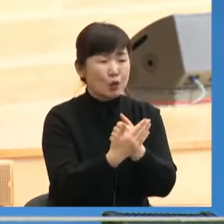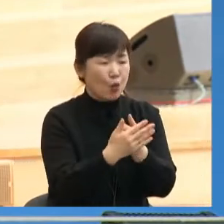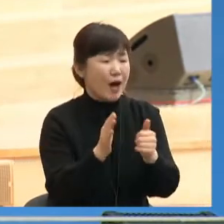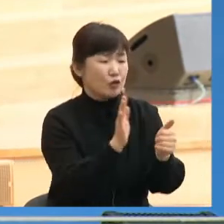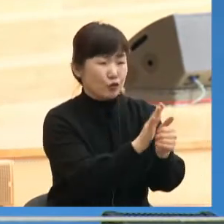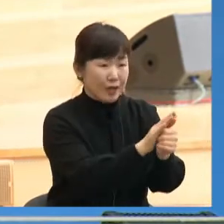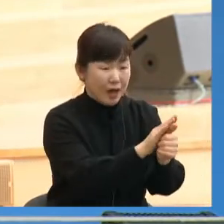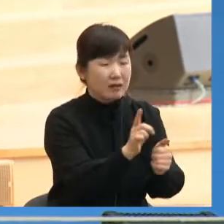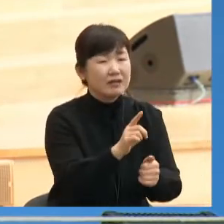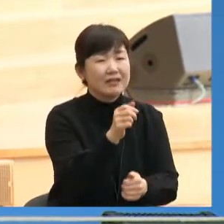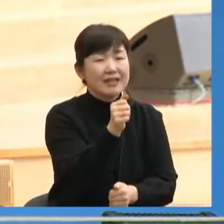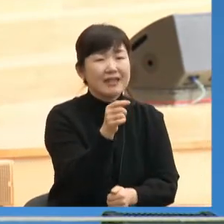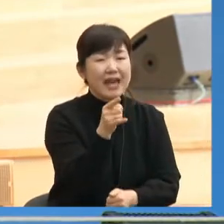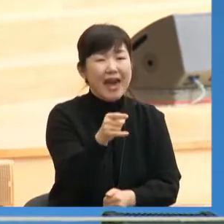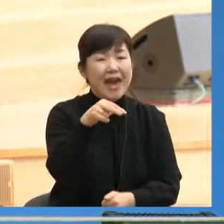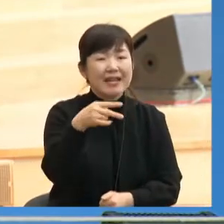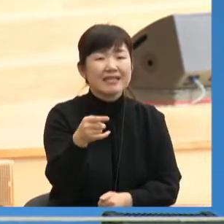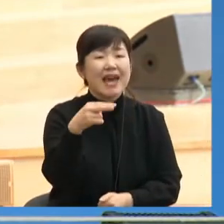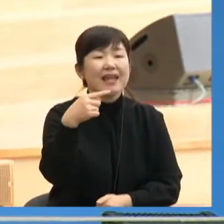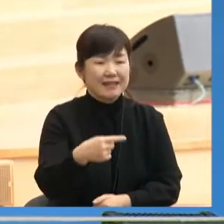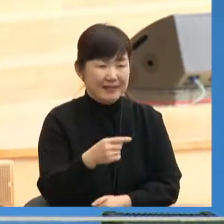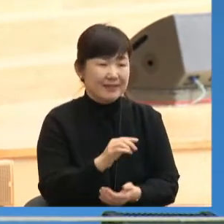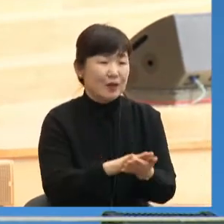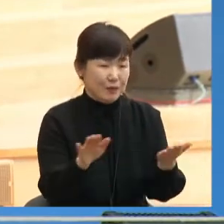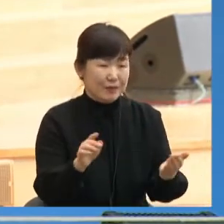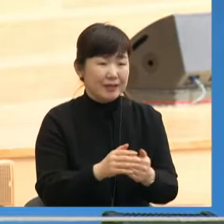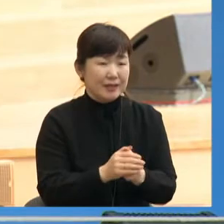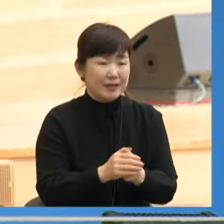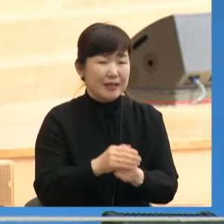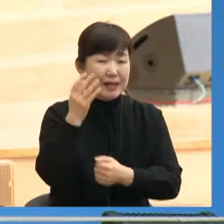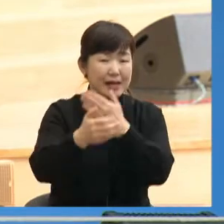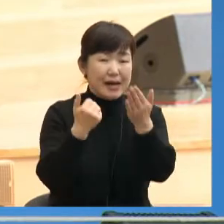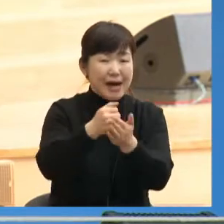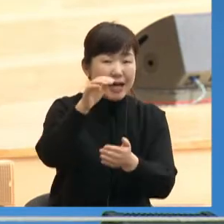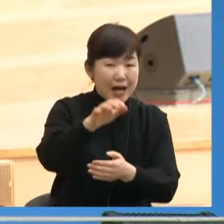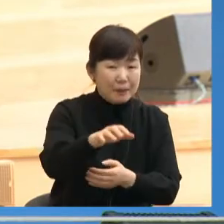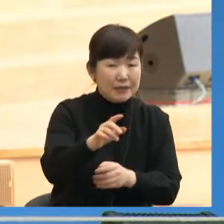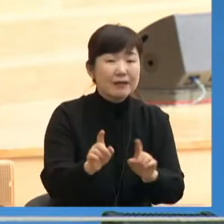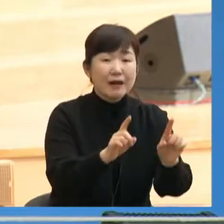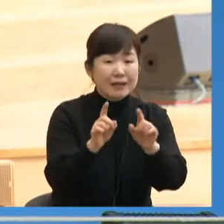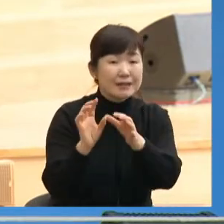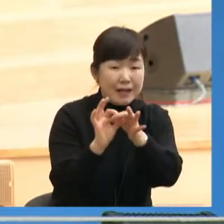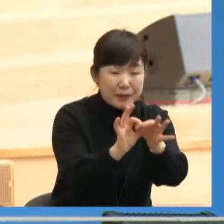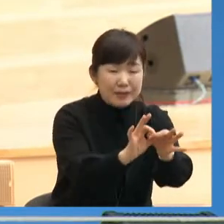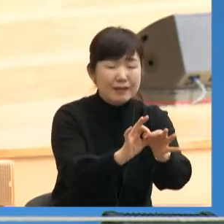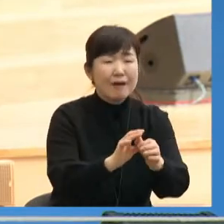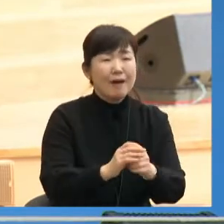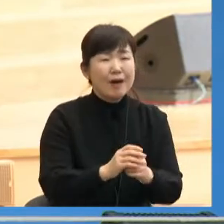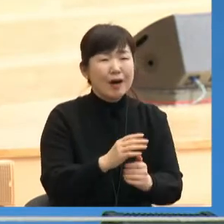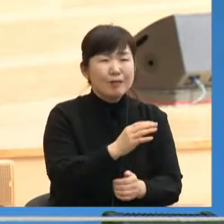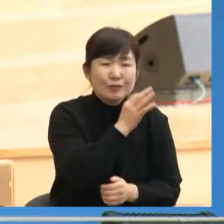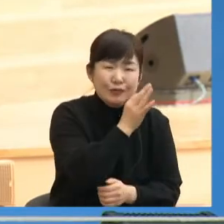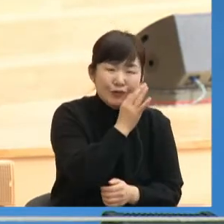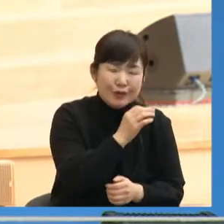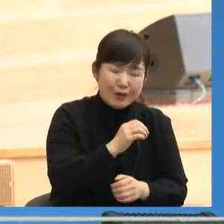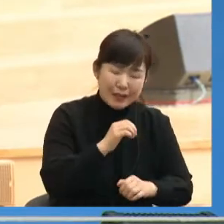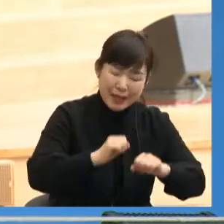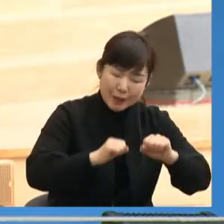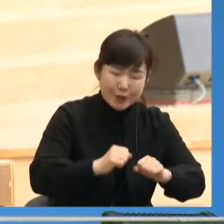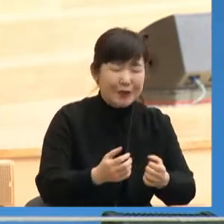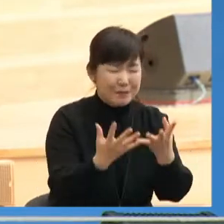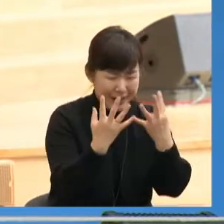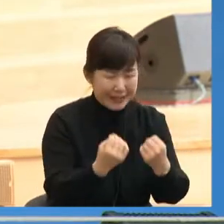헤세드예요. 여러분, 하나님 앞에서 우리가 살면서 얼마나 많은 부끄러운 행동을 하며